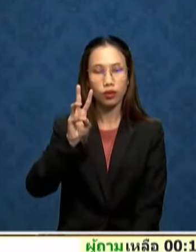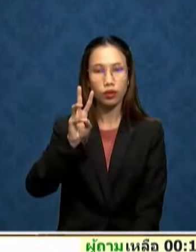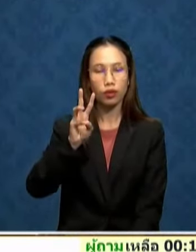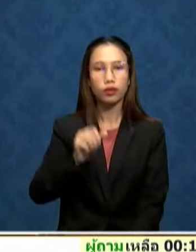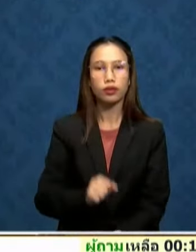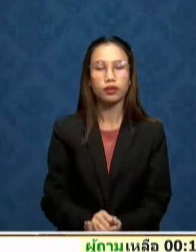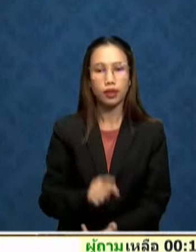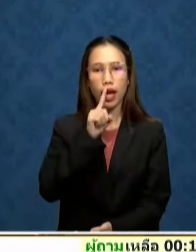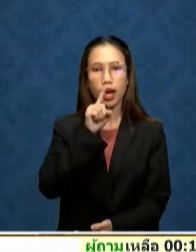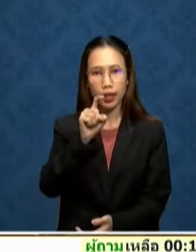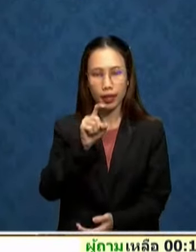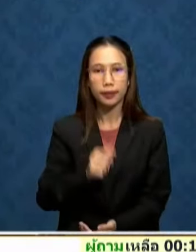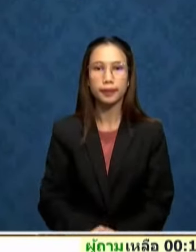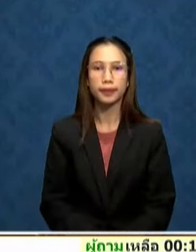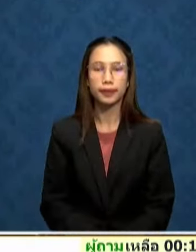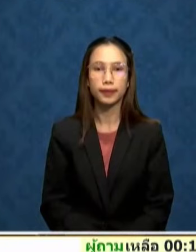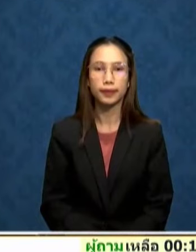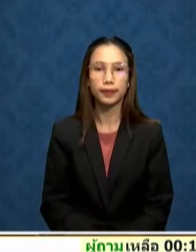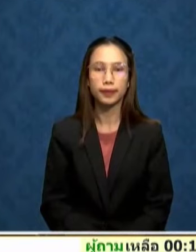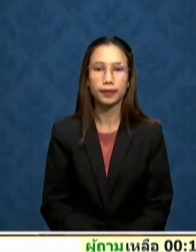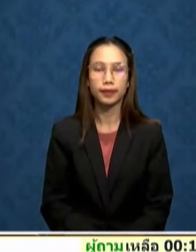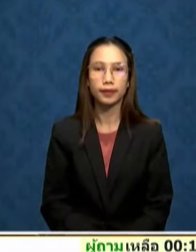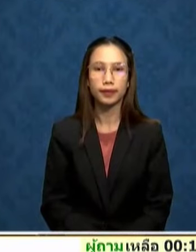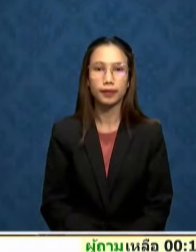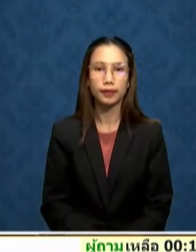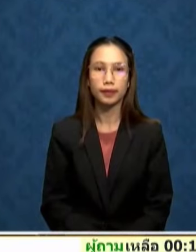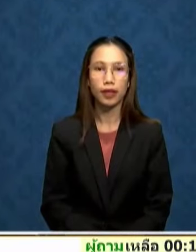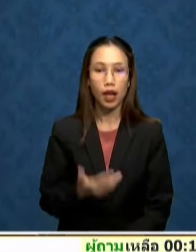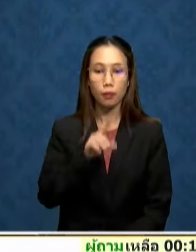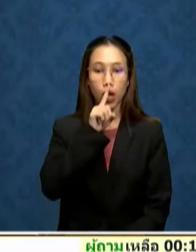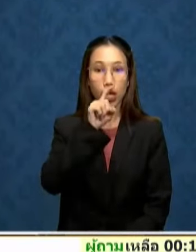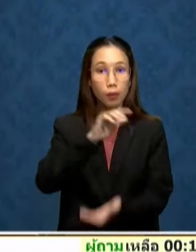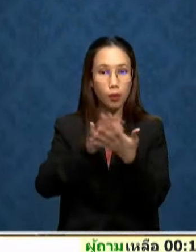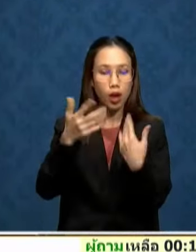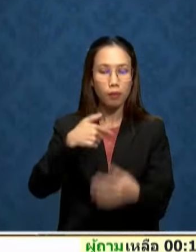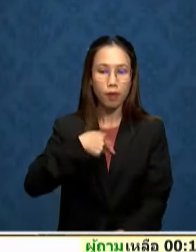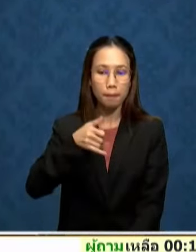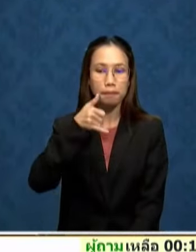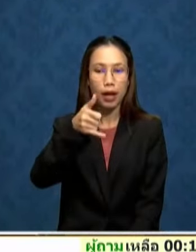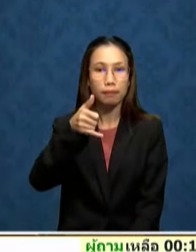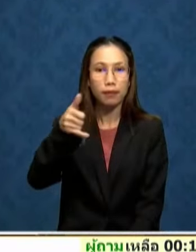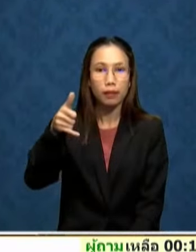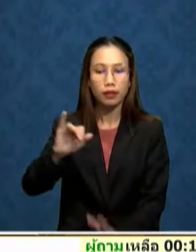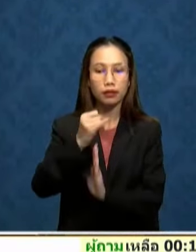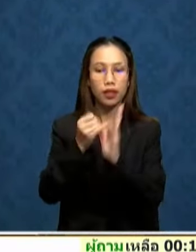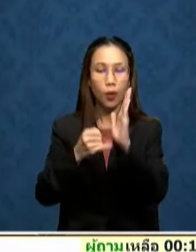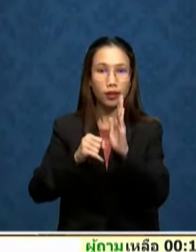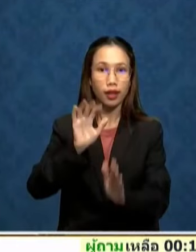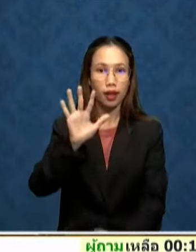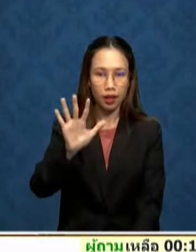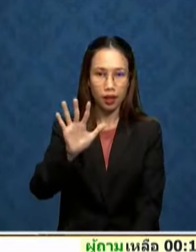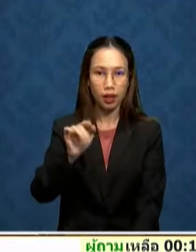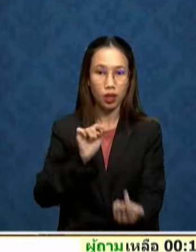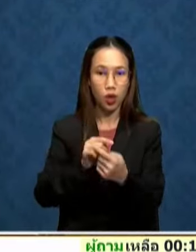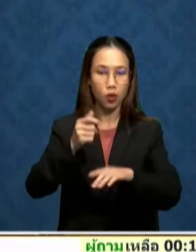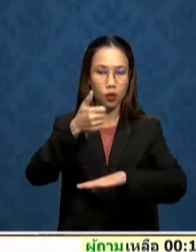ในสภาแห่งนี้และหลังจากนั้นก็ได้มีการลงพื้นที่5จังหวัดโดยท่านรัฐมนตรีว่าการกระทรวงเกษ